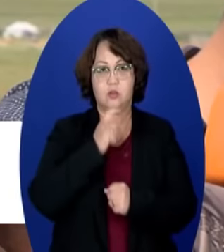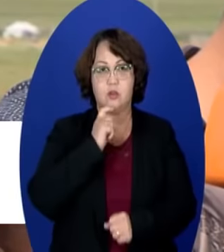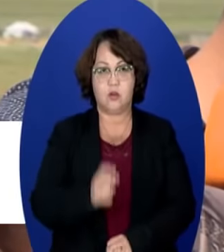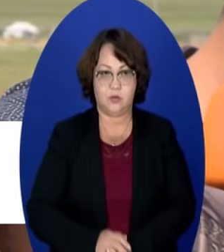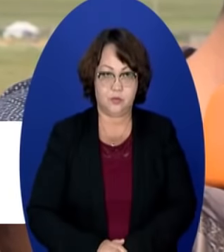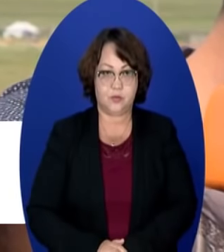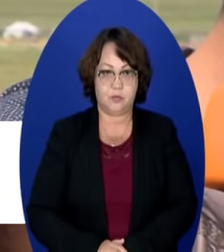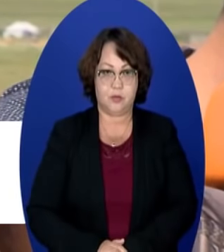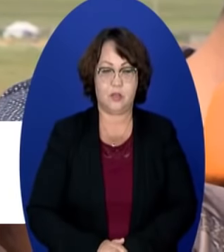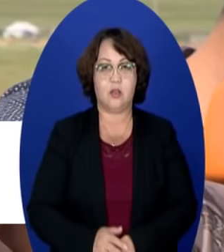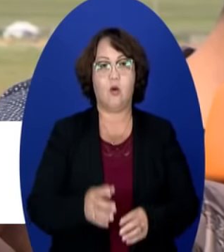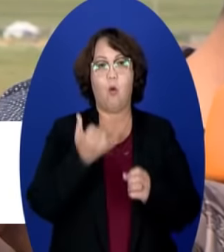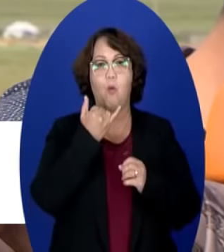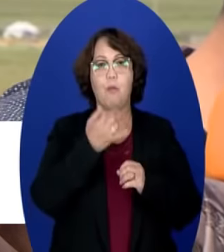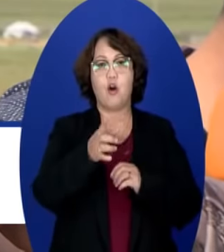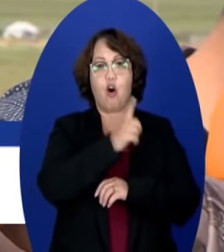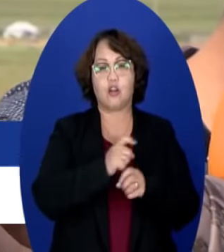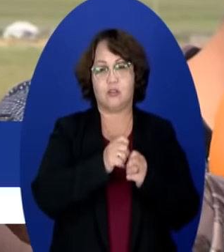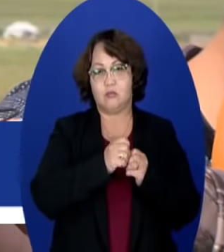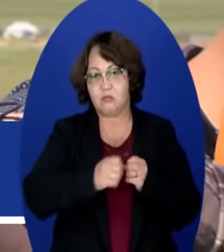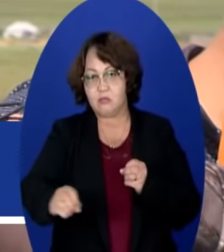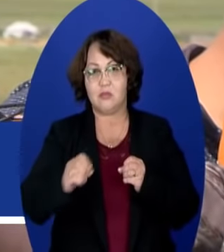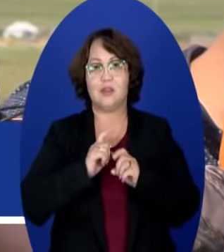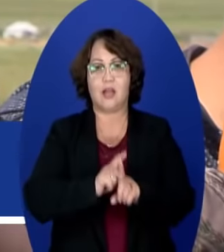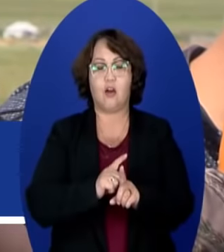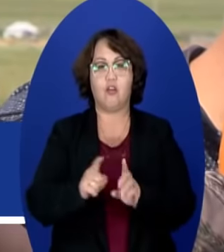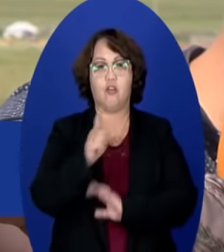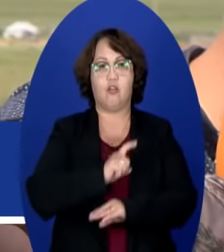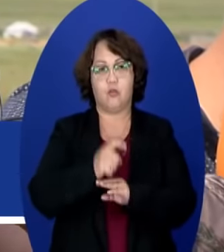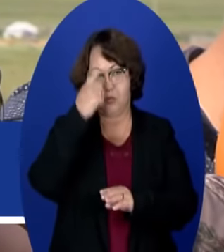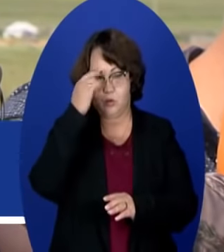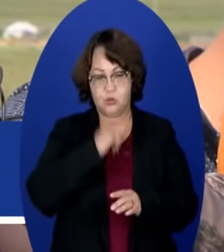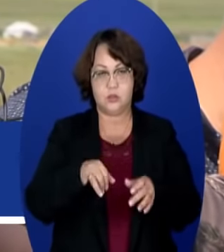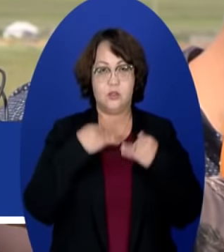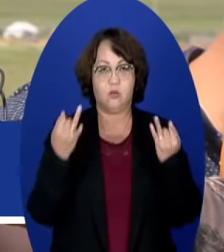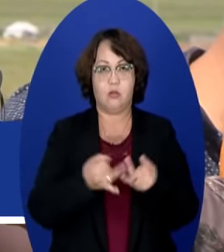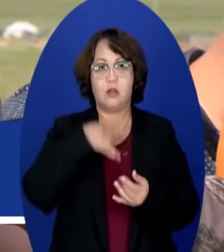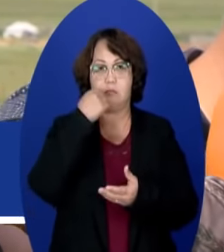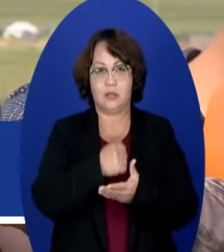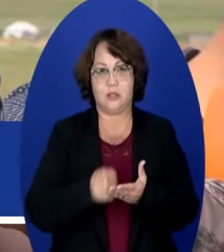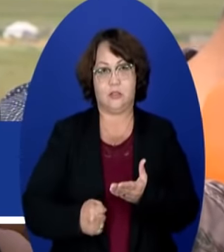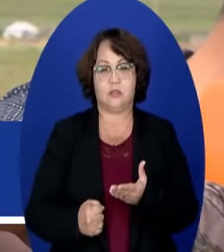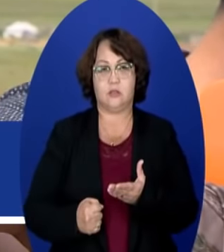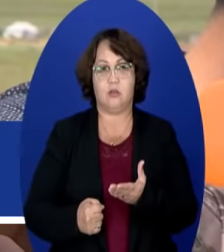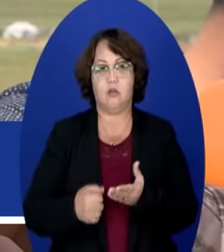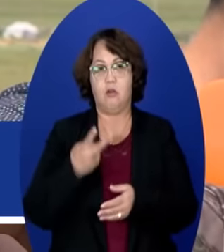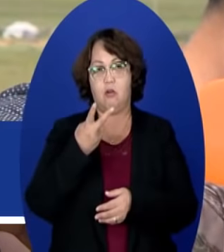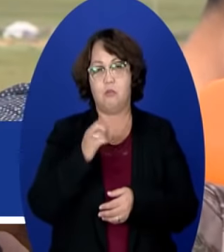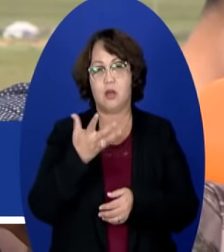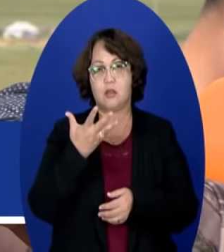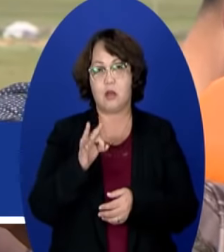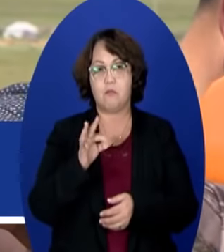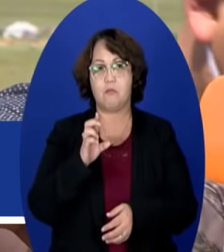дээр нь дагуул хотын бодлого бол Монгол улсын их хурлаас батлагдсан 2050